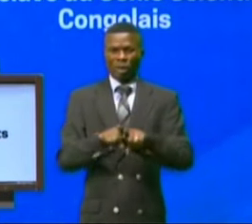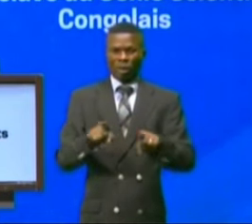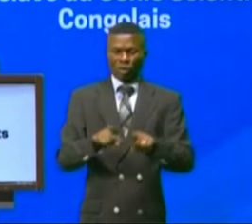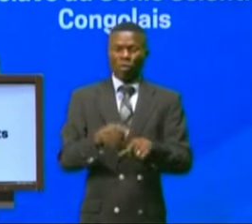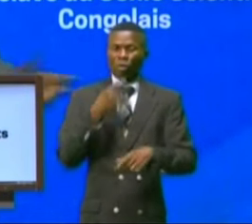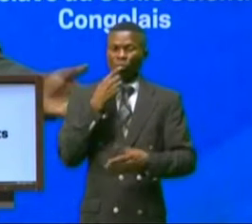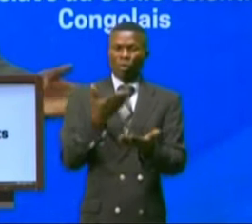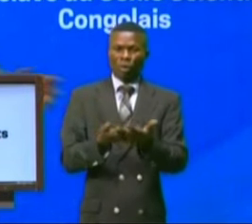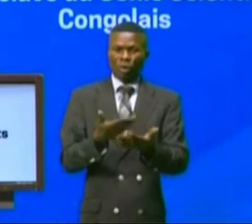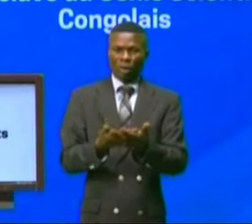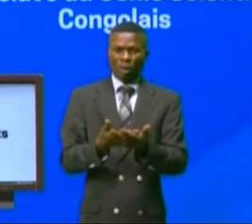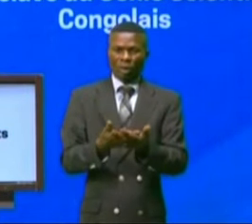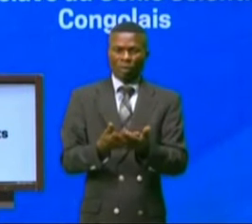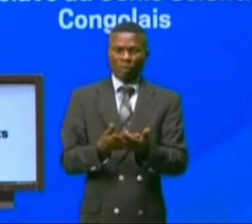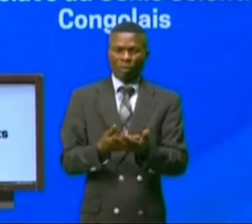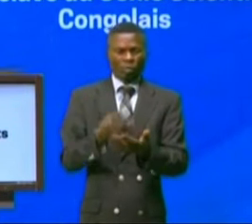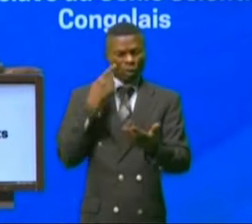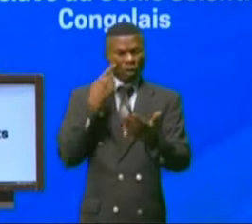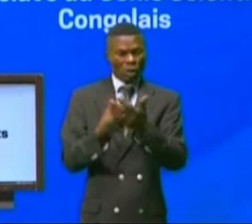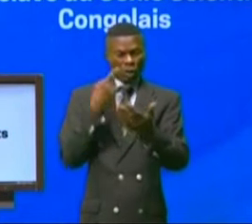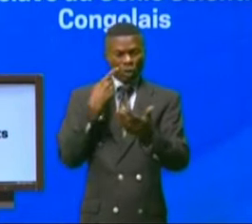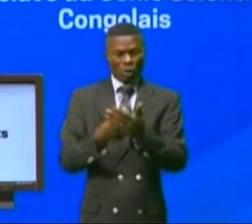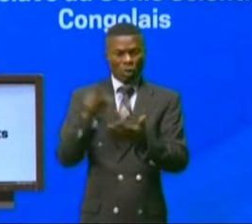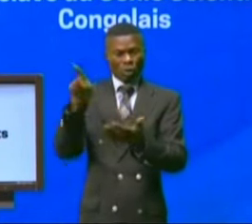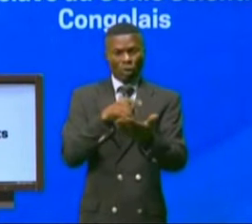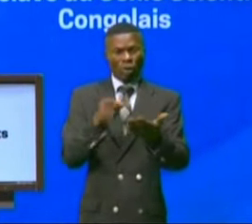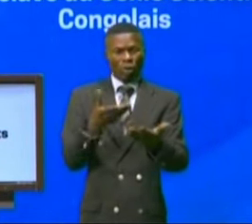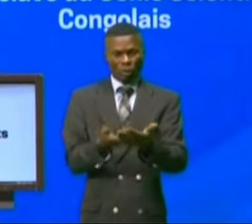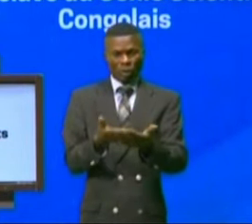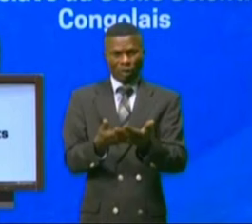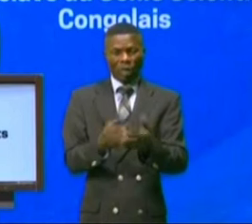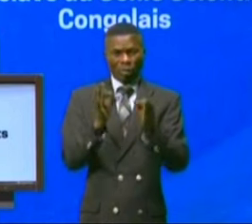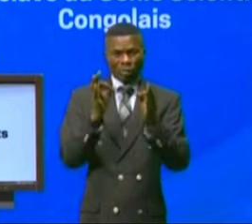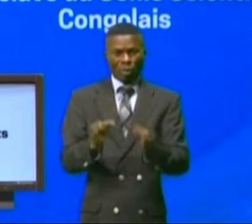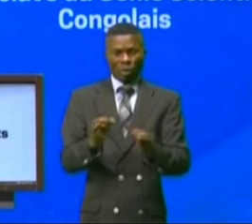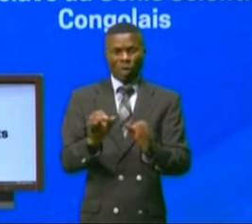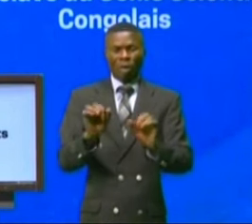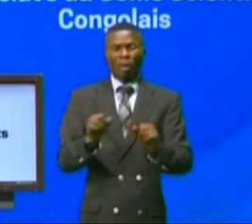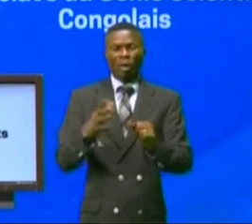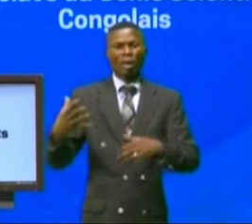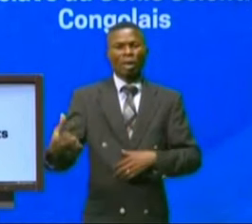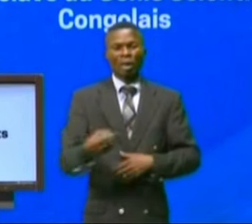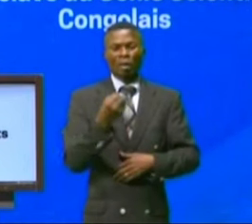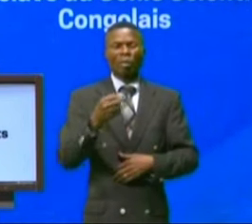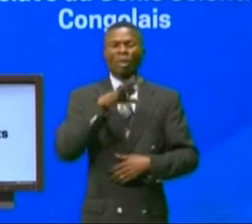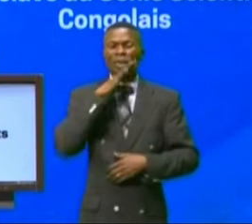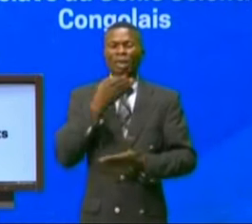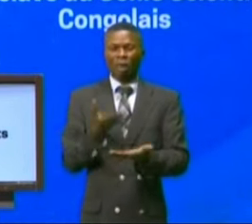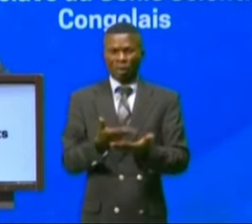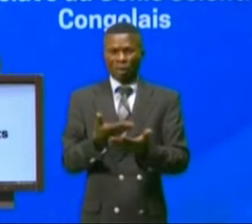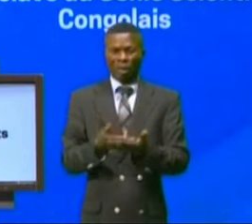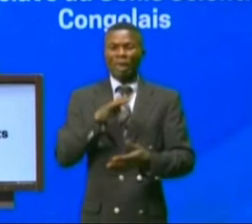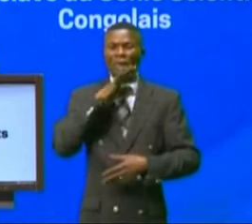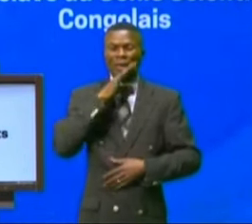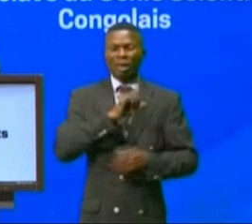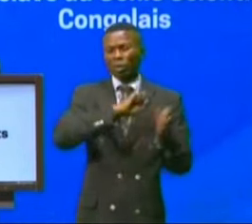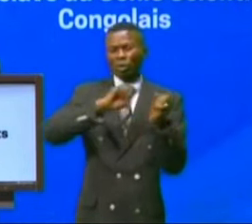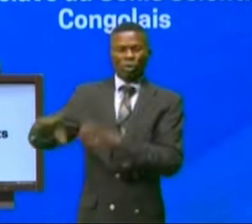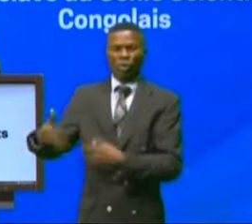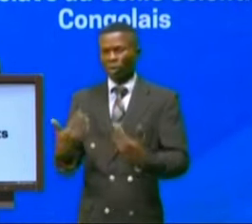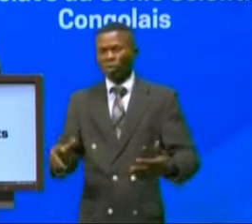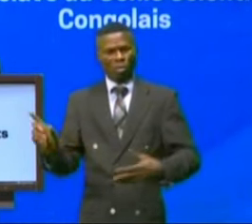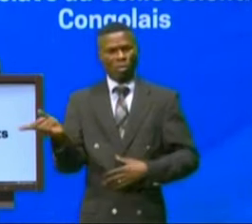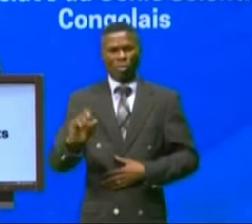ici, on lui a même fait des remarques là-dessus, ben comment on peut récupérer les déchets, parce que les déchets, on ne les jette pas comme